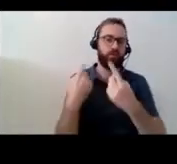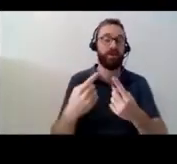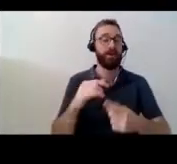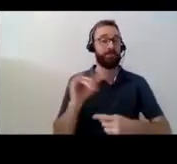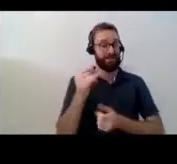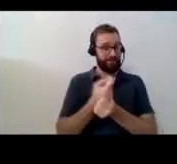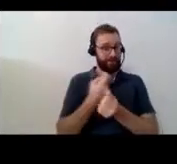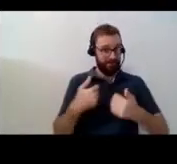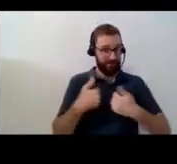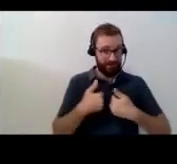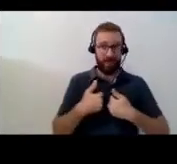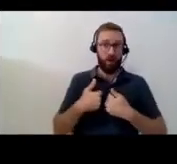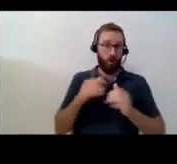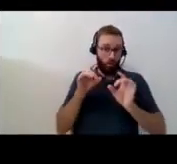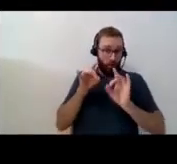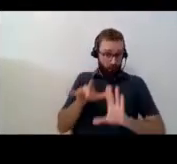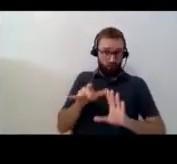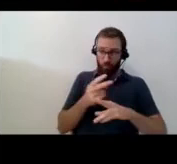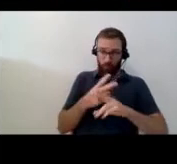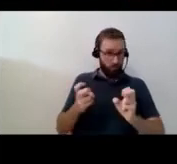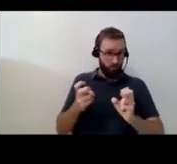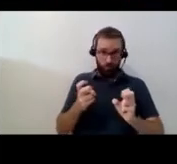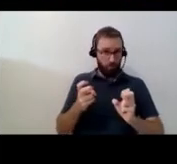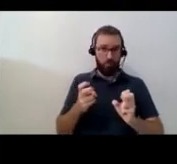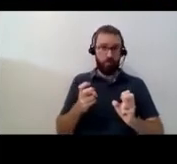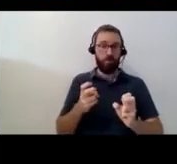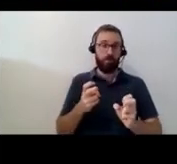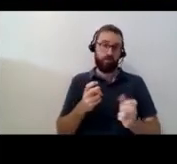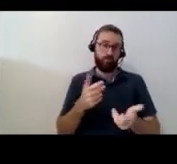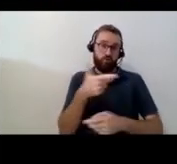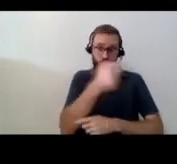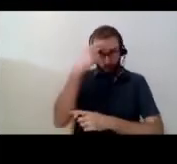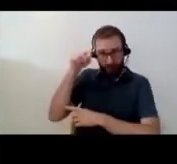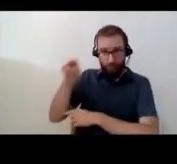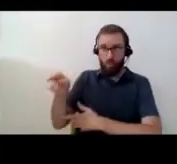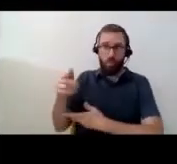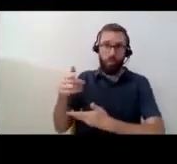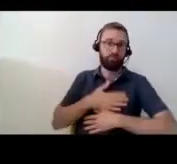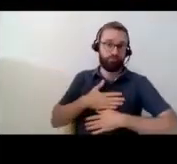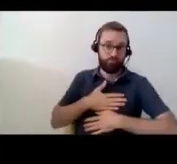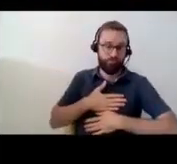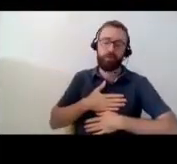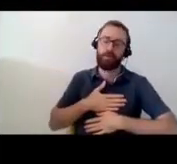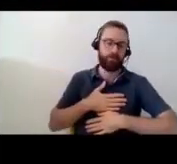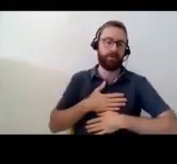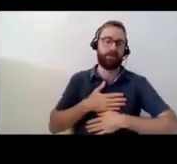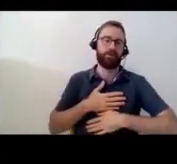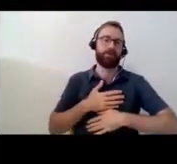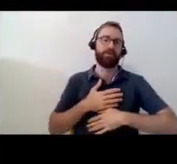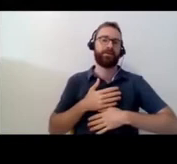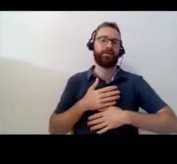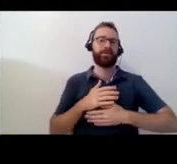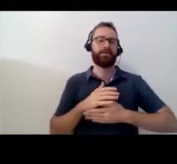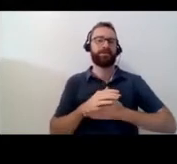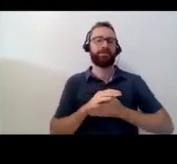de faire cette pratique-là, eh bien, à ce moment-là, on viendrait limiter le droit de mise à mort